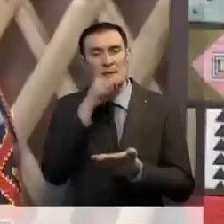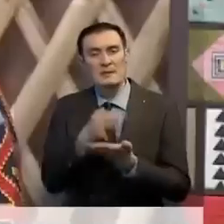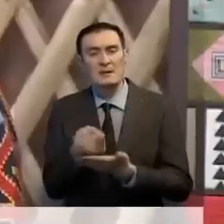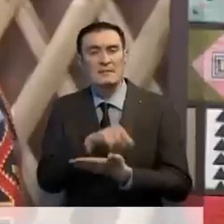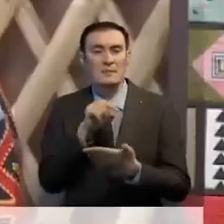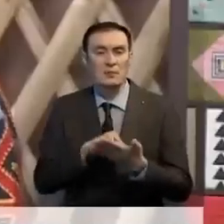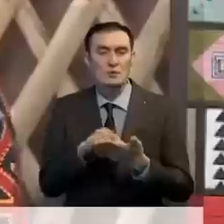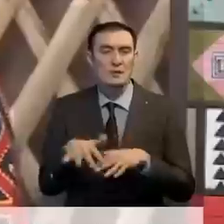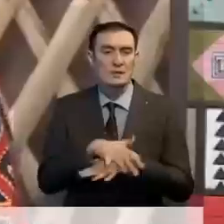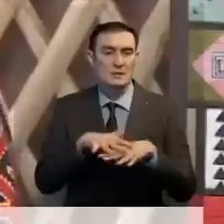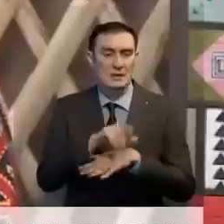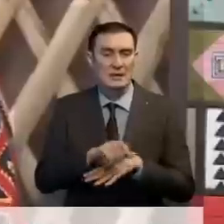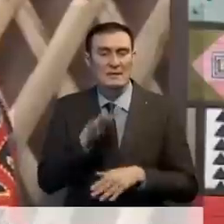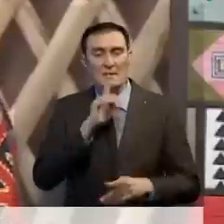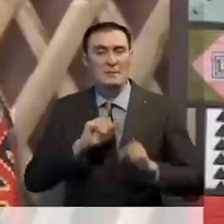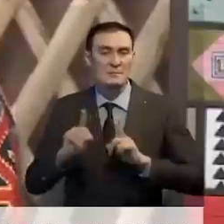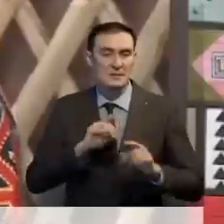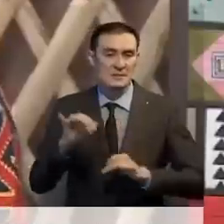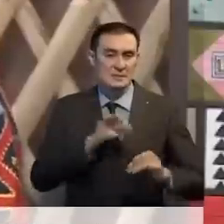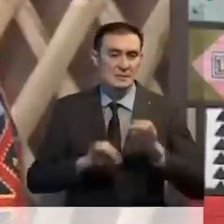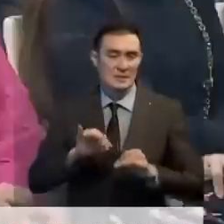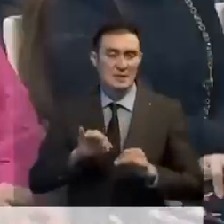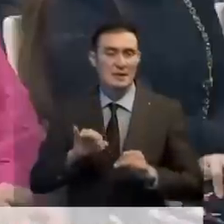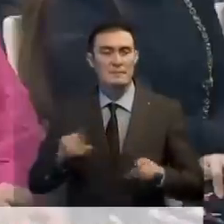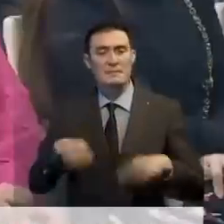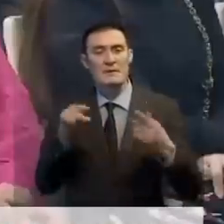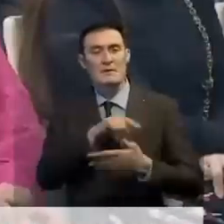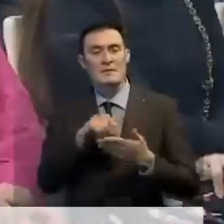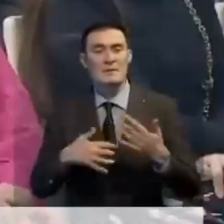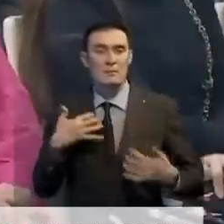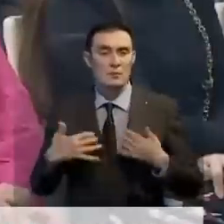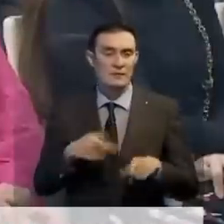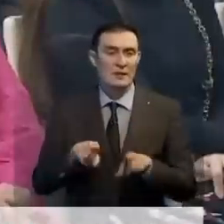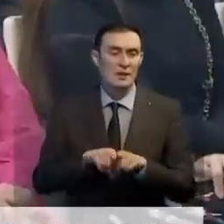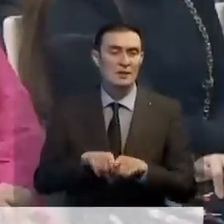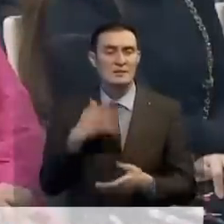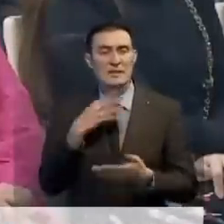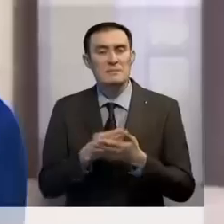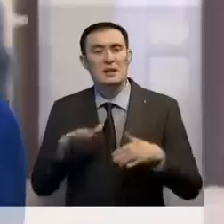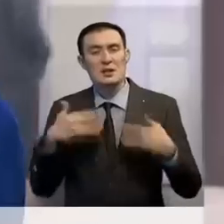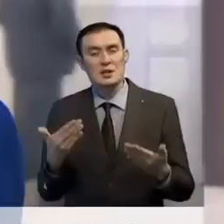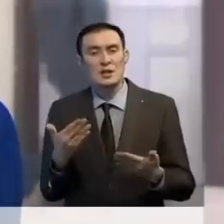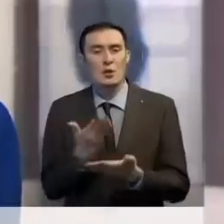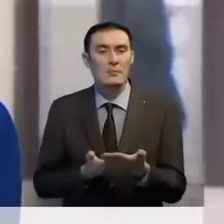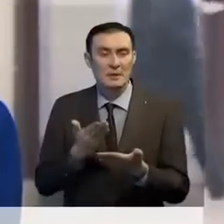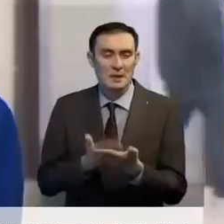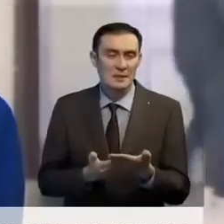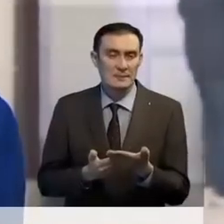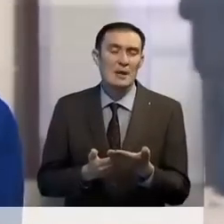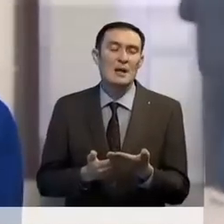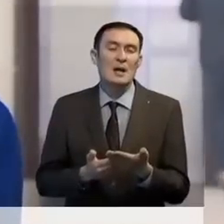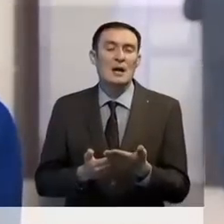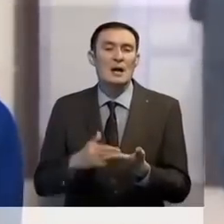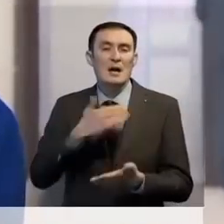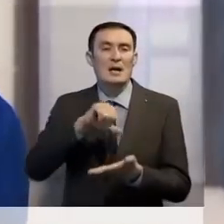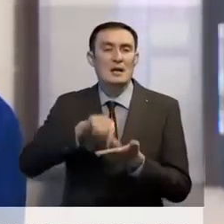на вопросы избирателей. Во время беседы предприниматели поднимали ряд волнующих вопросов, а также озвучили свои предложения и рекомендации.